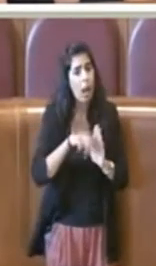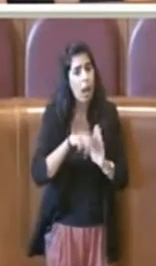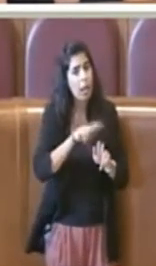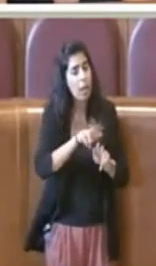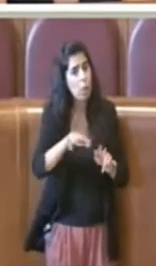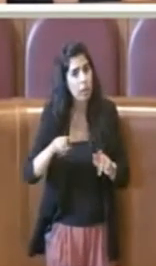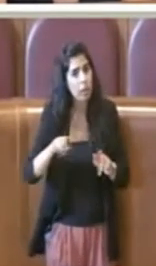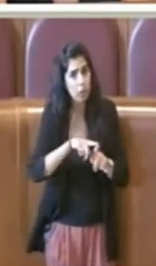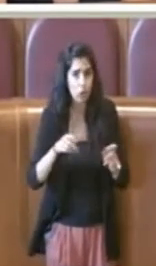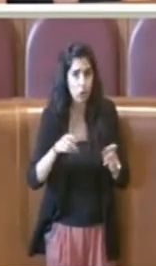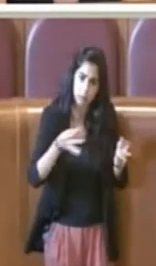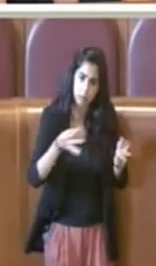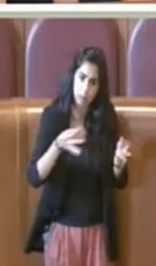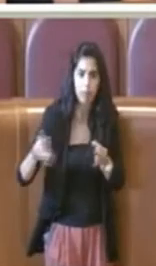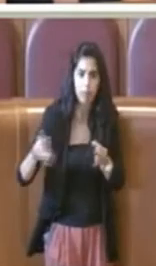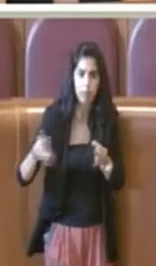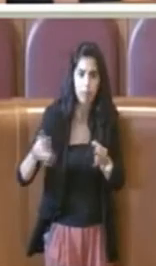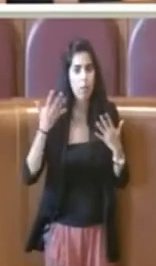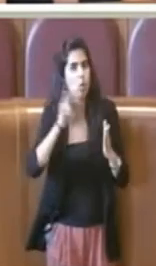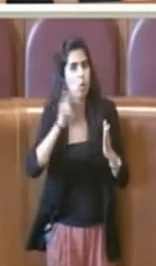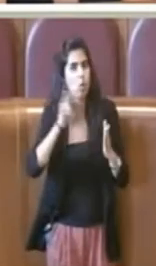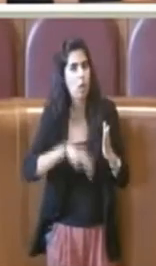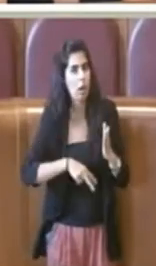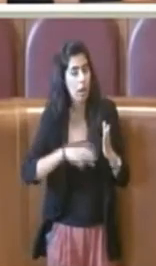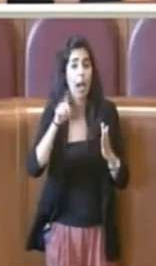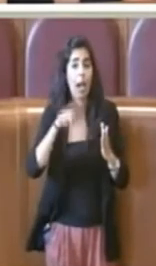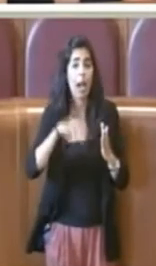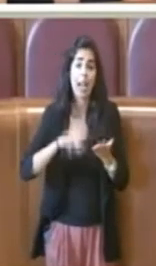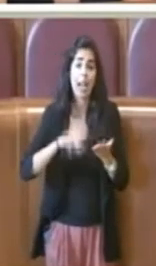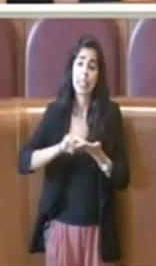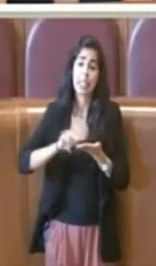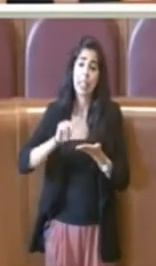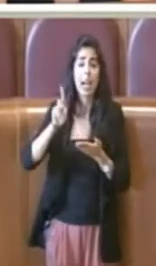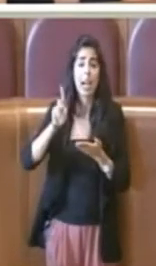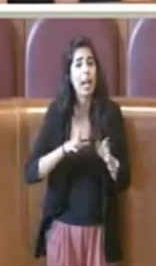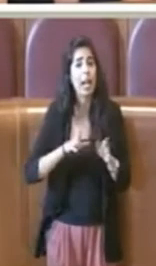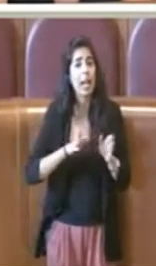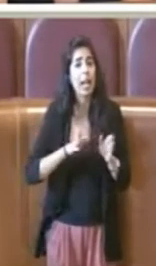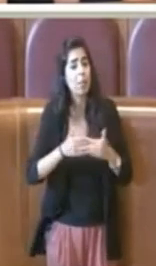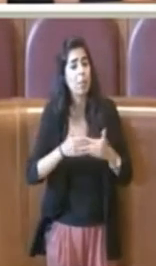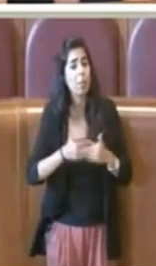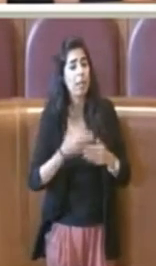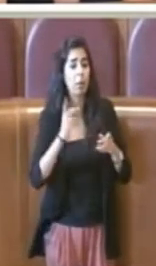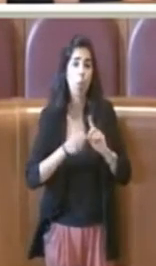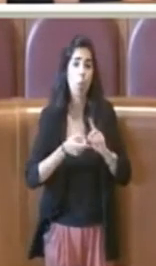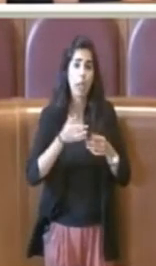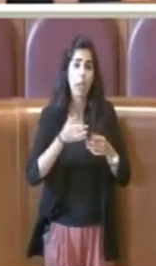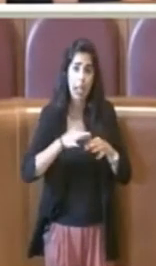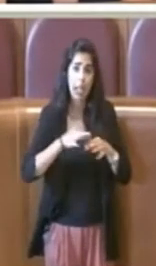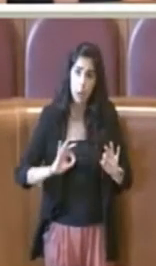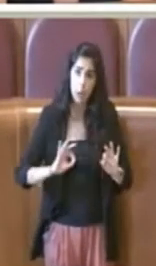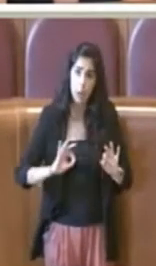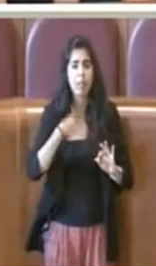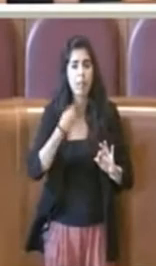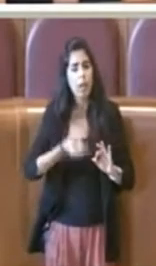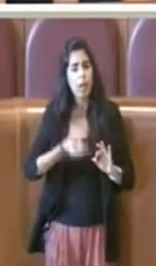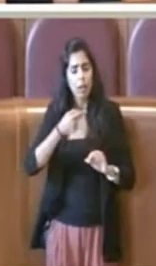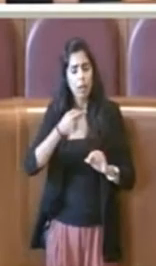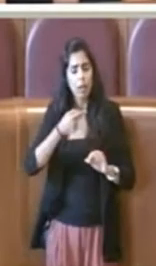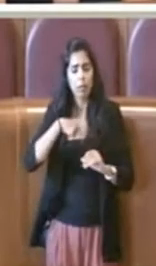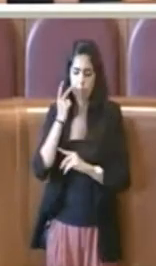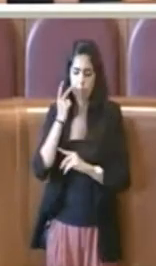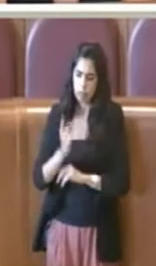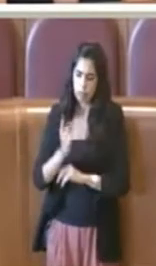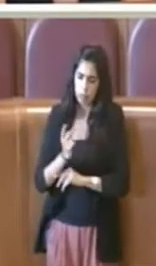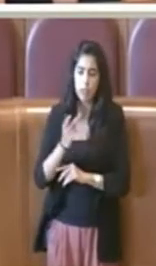dal segretariato, anche dall'ufficio, dal Dipartimento Politiche Educative, abbiamo avuto riscontro di un